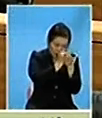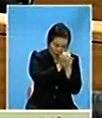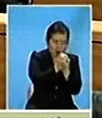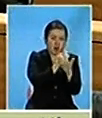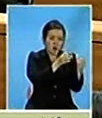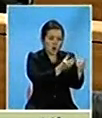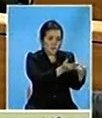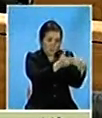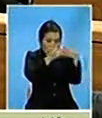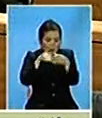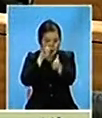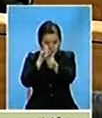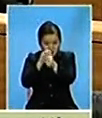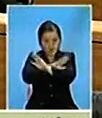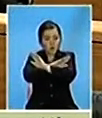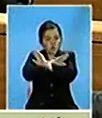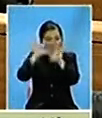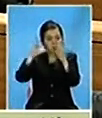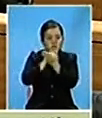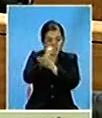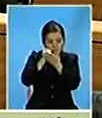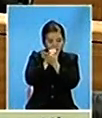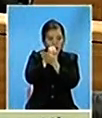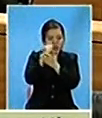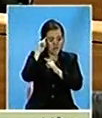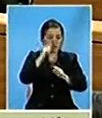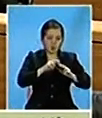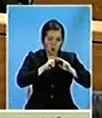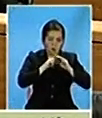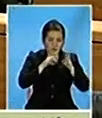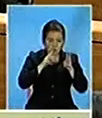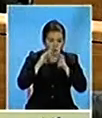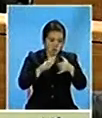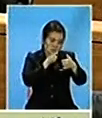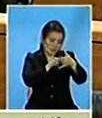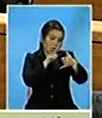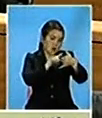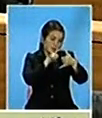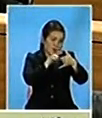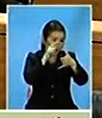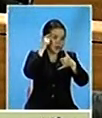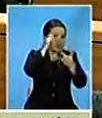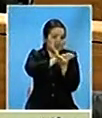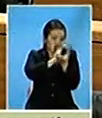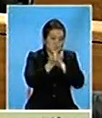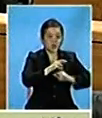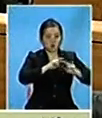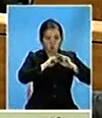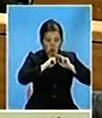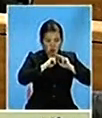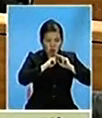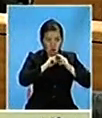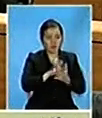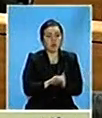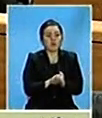างเลือกในการแก้ปัญหาด้วยตนเองด้วยกระบวนการสัมภาษณ์เพื่อสร้างแรงจูงใจให้เปลี่ยนแปลงพฤติกรรมที่ประสบ